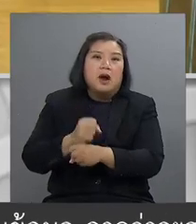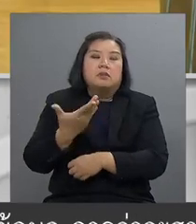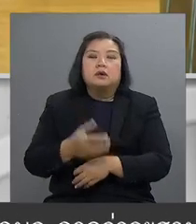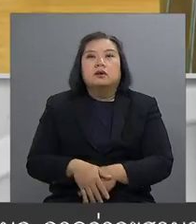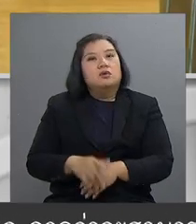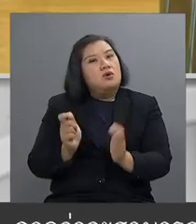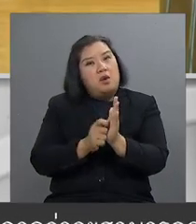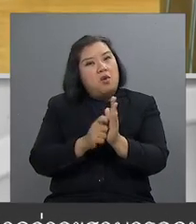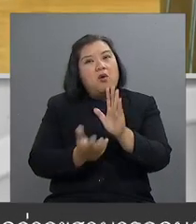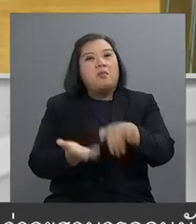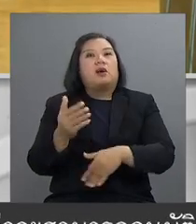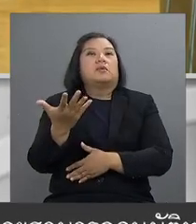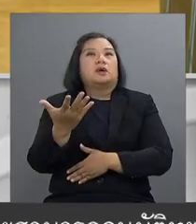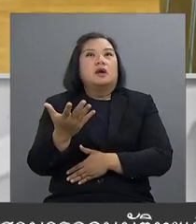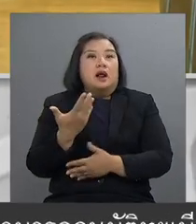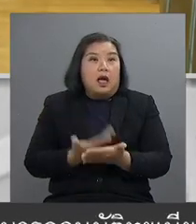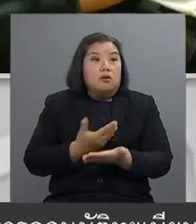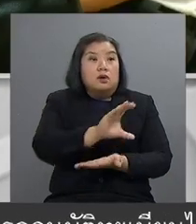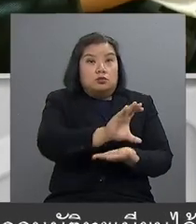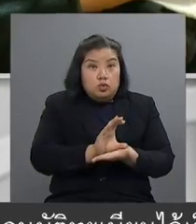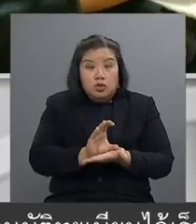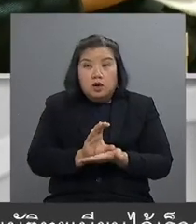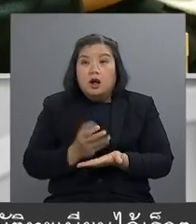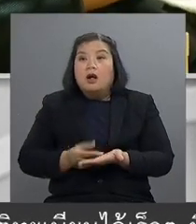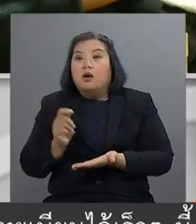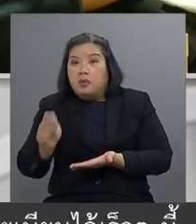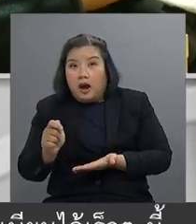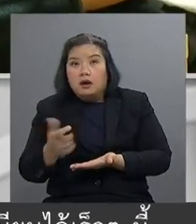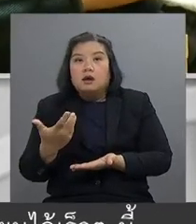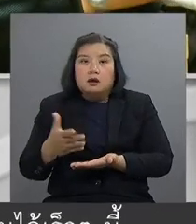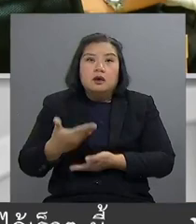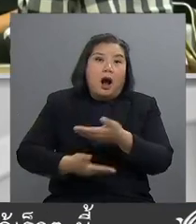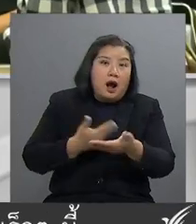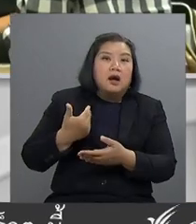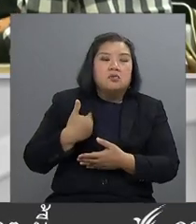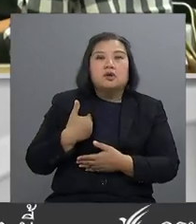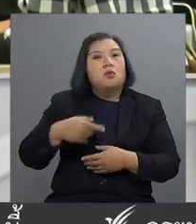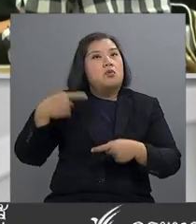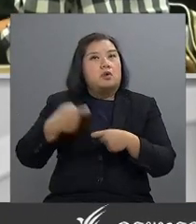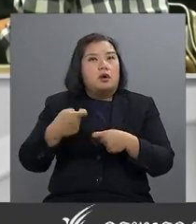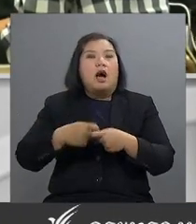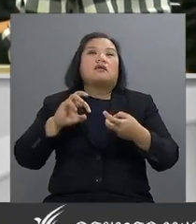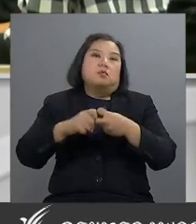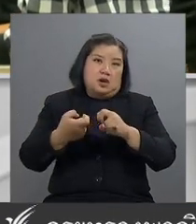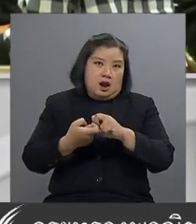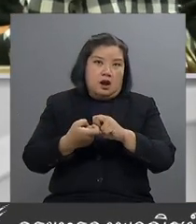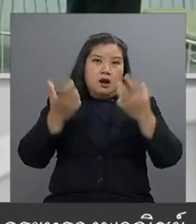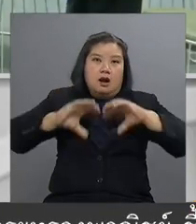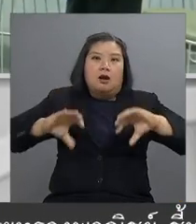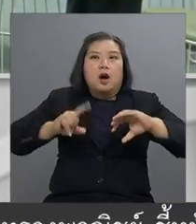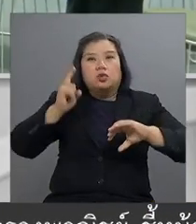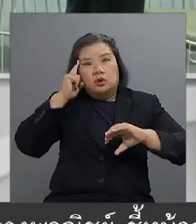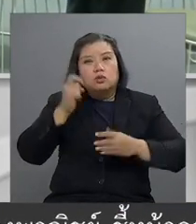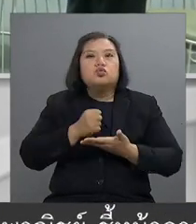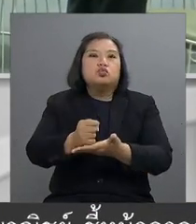ก็ไม่รู้ว่าจะเอาเงินที่ไหนไปต่อยอดชีวิตหรือกลับมาจ่ายหนี้เป็นอีกปัญหาหนึ่งที่รัฐก็ต้องหาทางที่จะเยียวยา